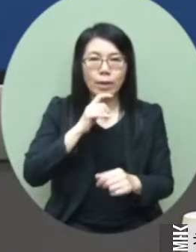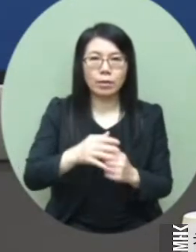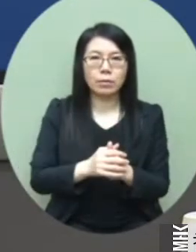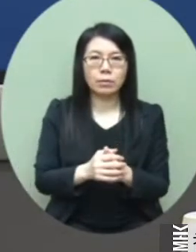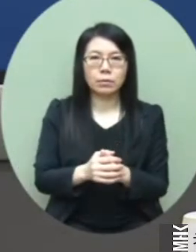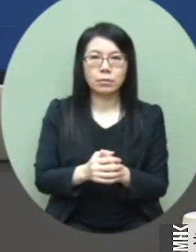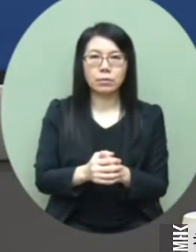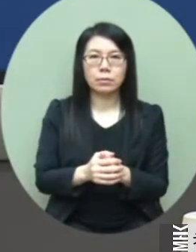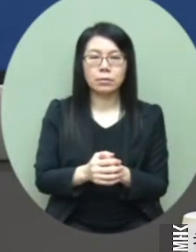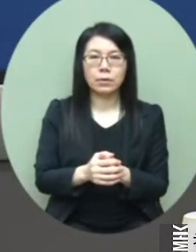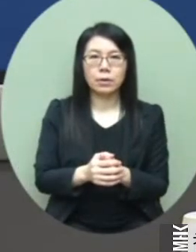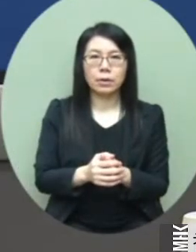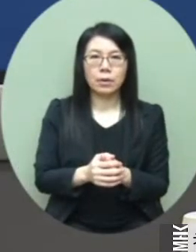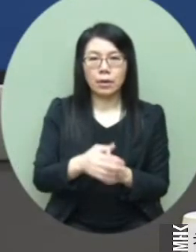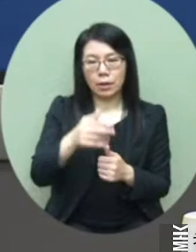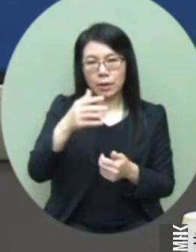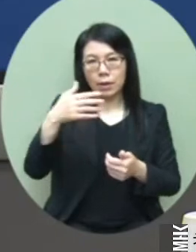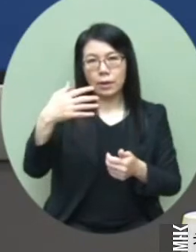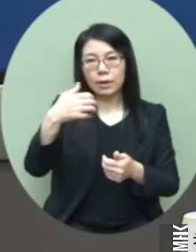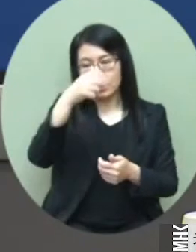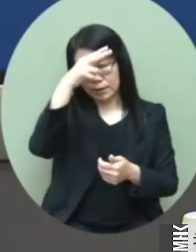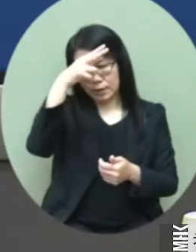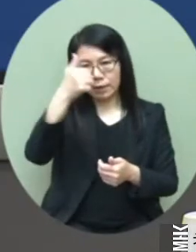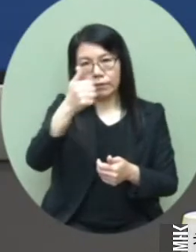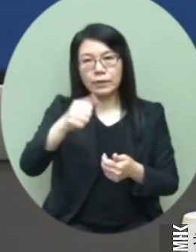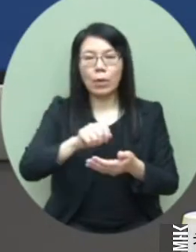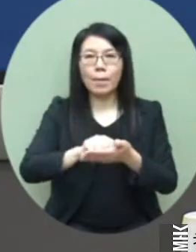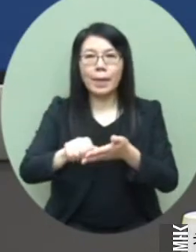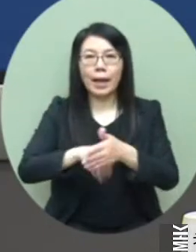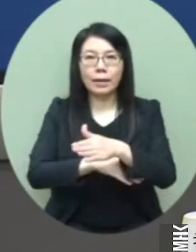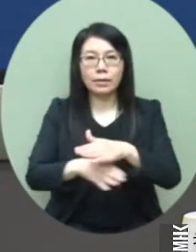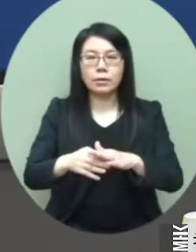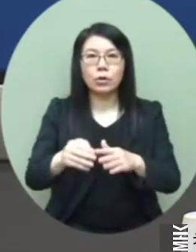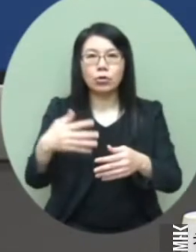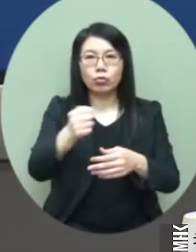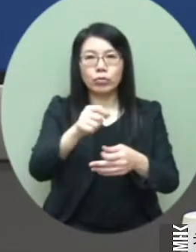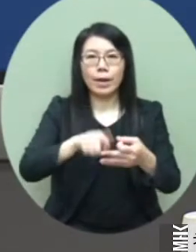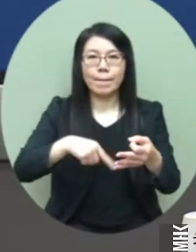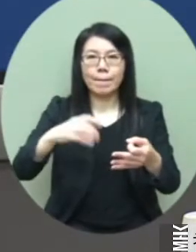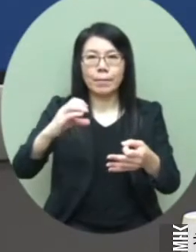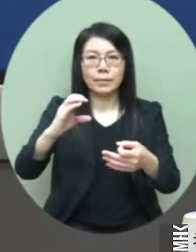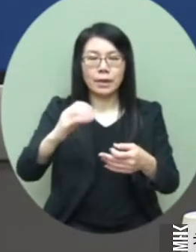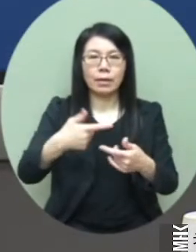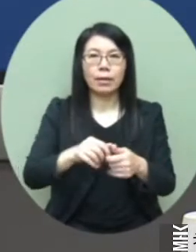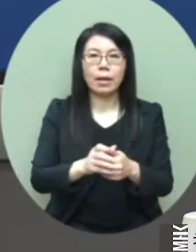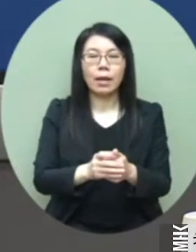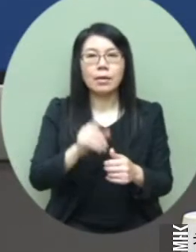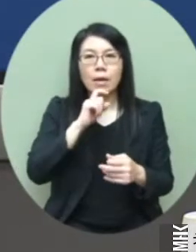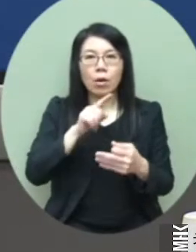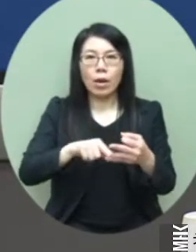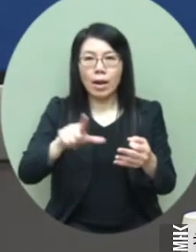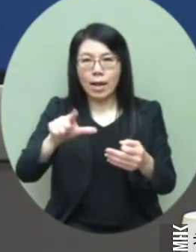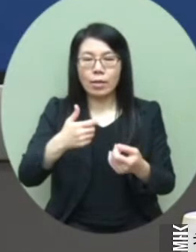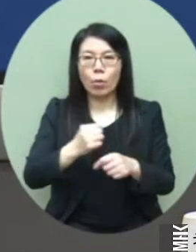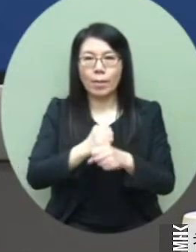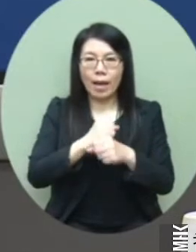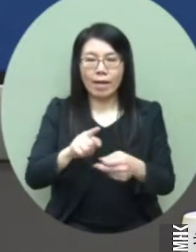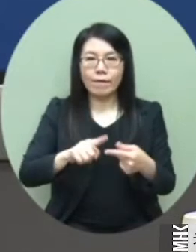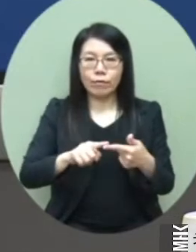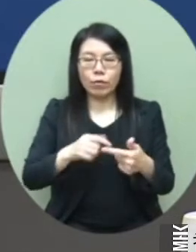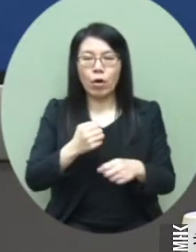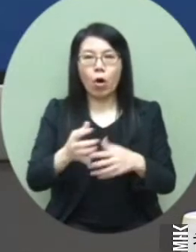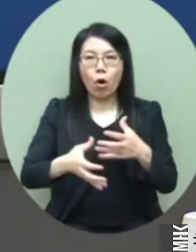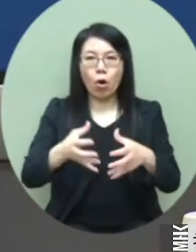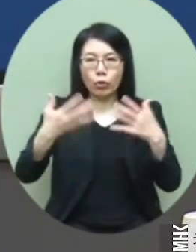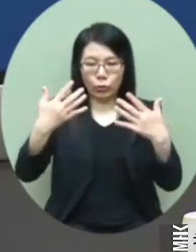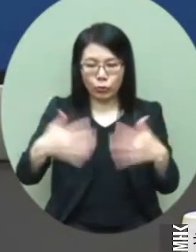咗特首辦主任陳國基咧係負責，咁亦都已經係同李慧瓊主席同埋馬逢國副主席咧係召